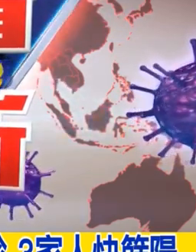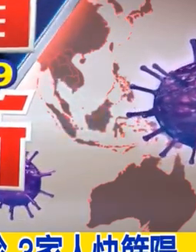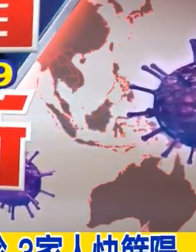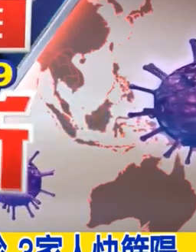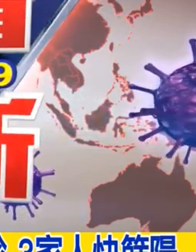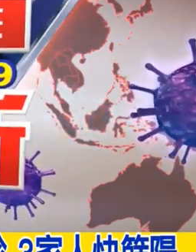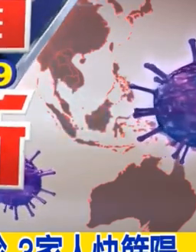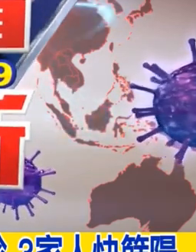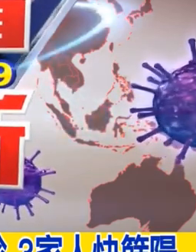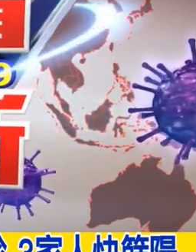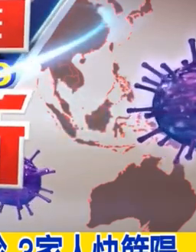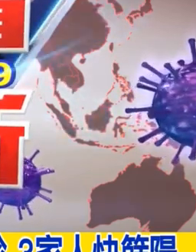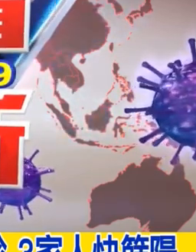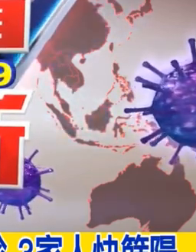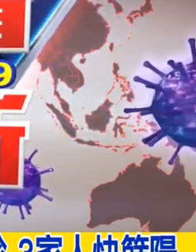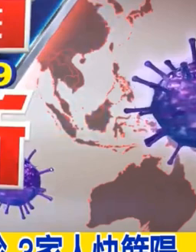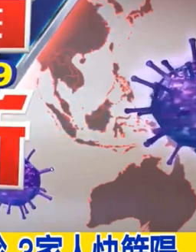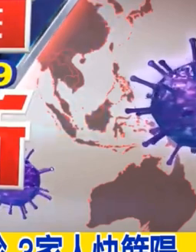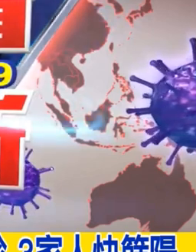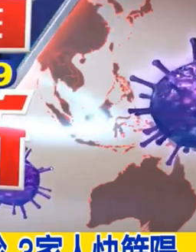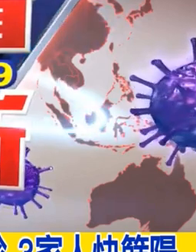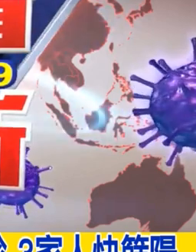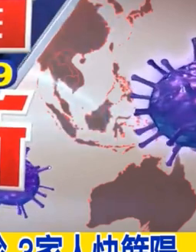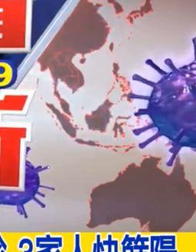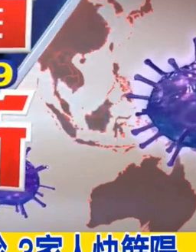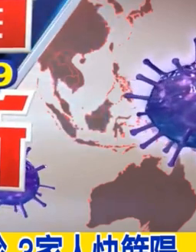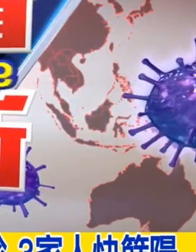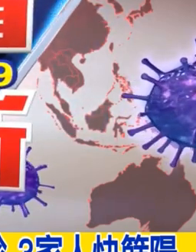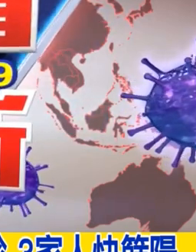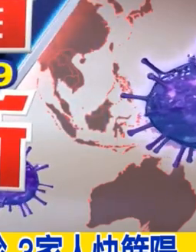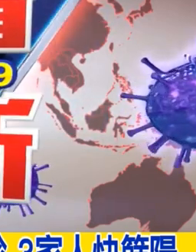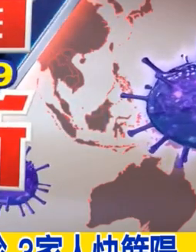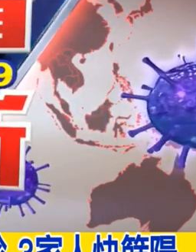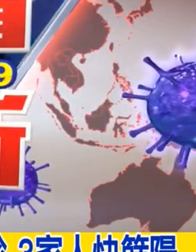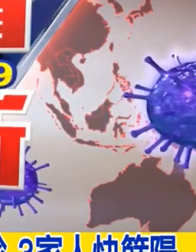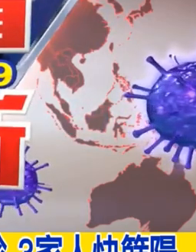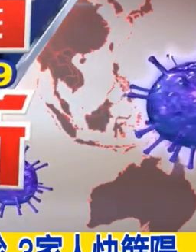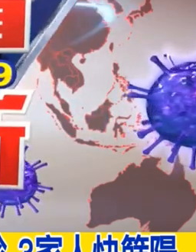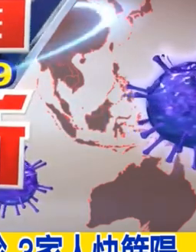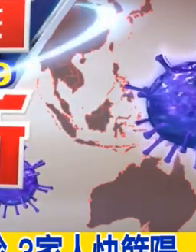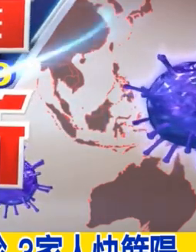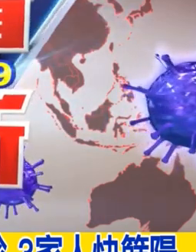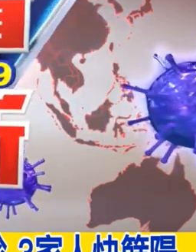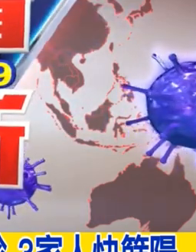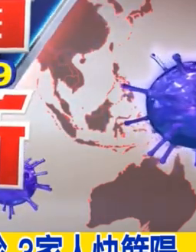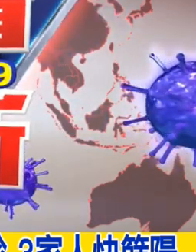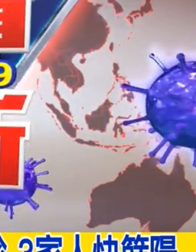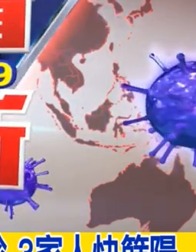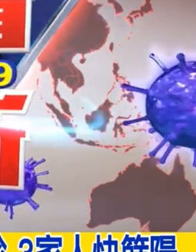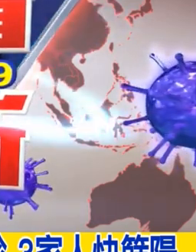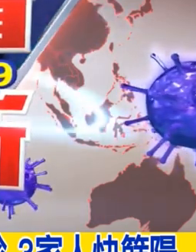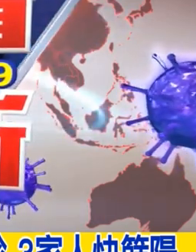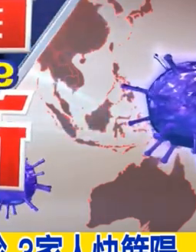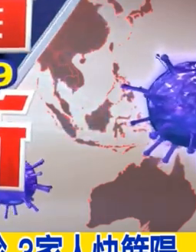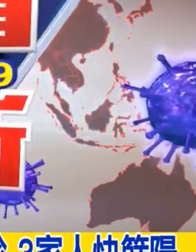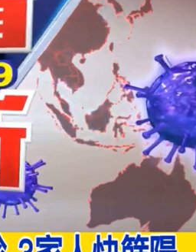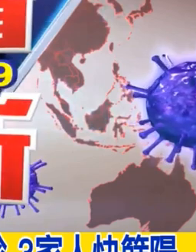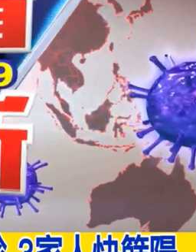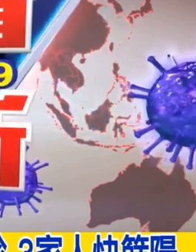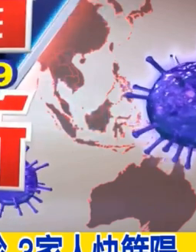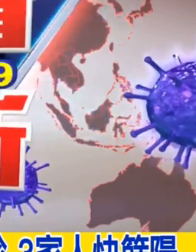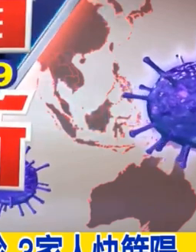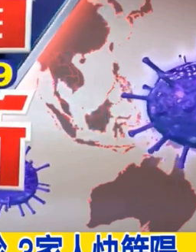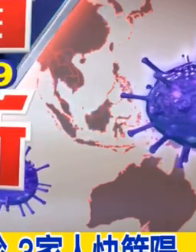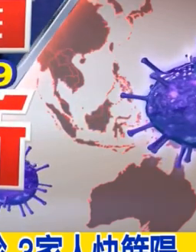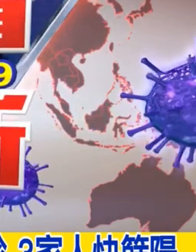首例 BA.4 的本土个案，是一位住在北部30多岁的男性。那么目前是有3位同住家人也是快筛阳